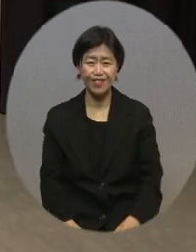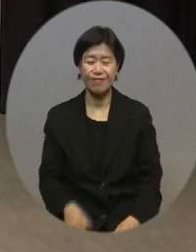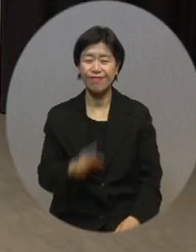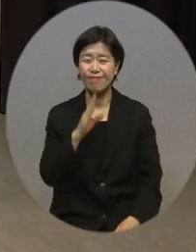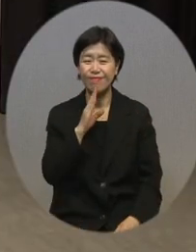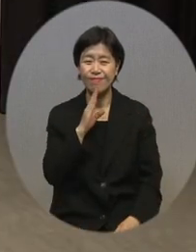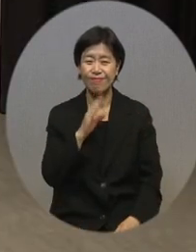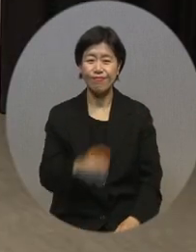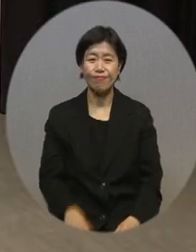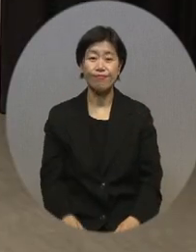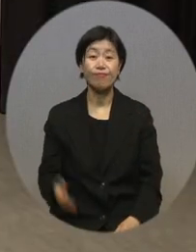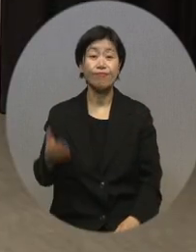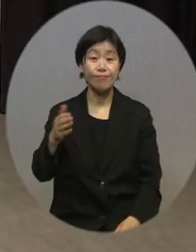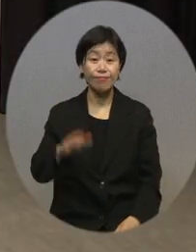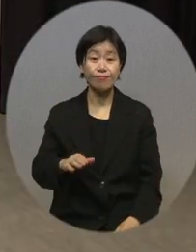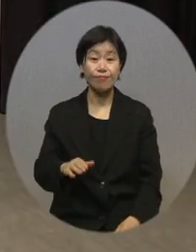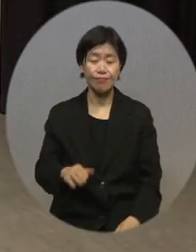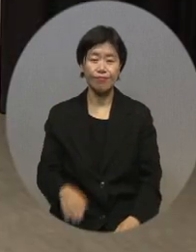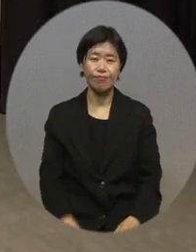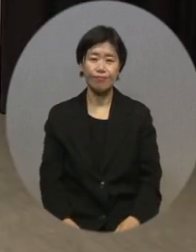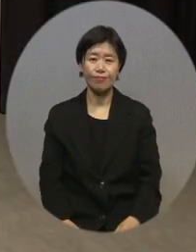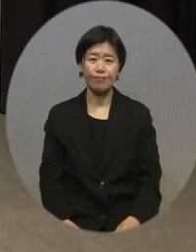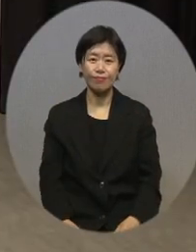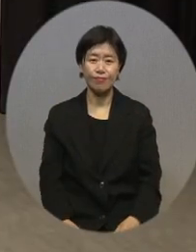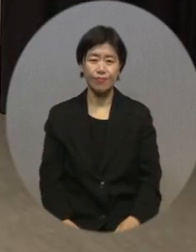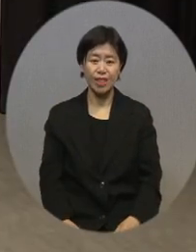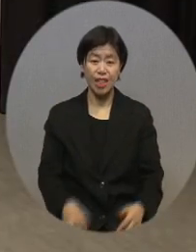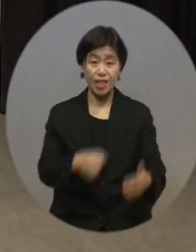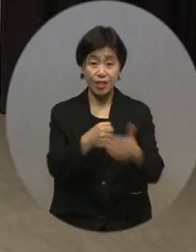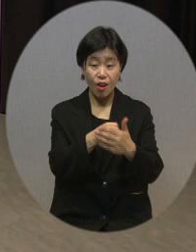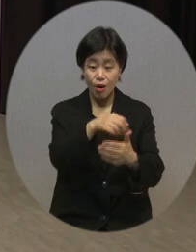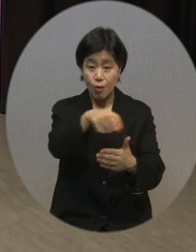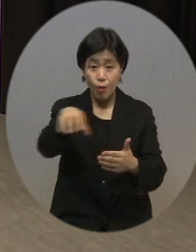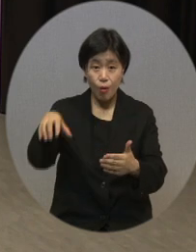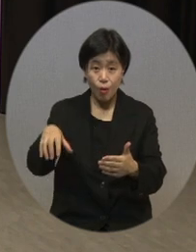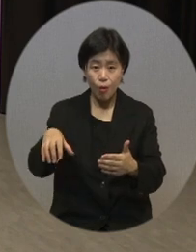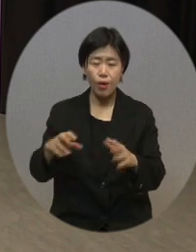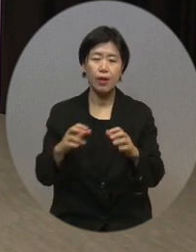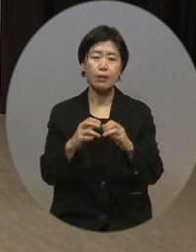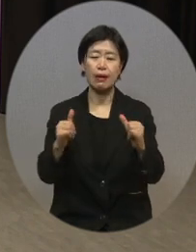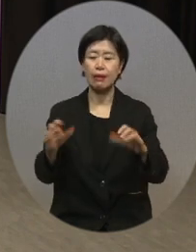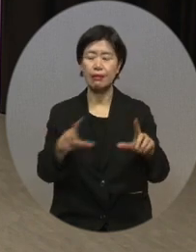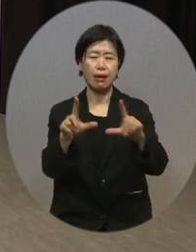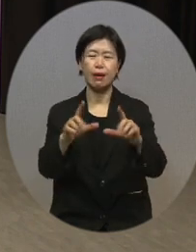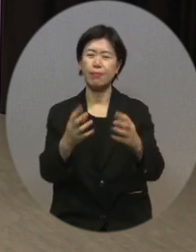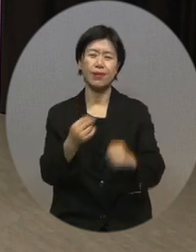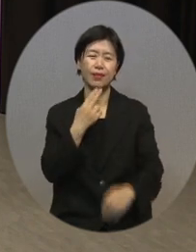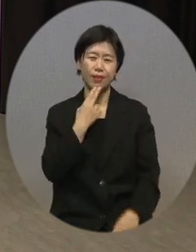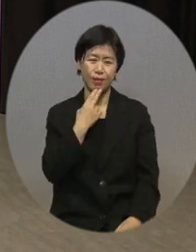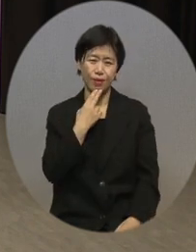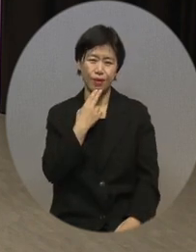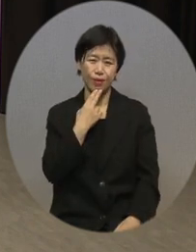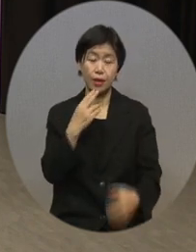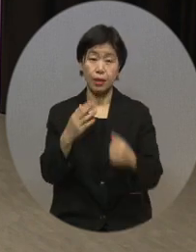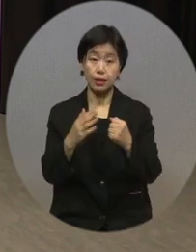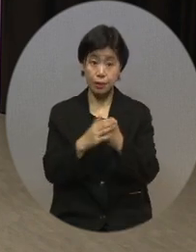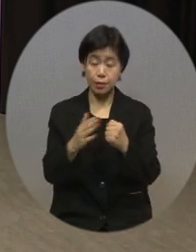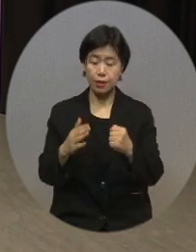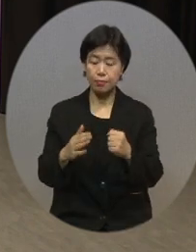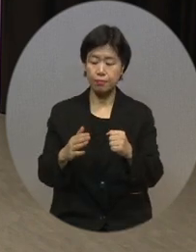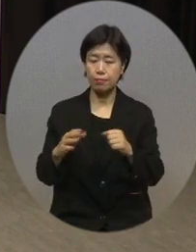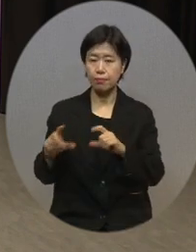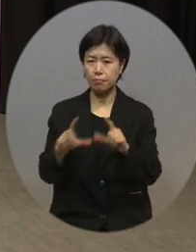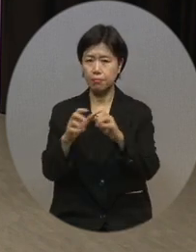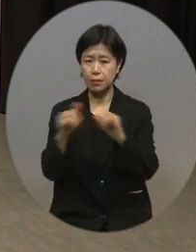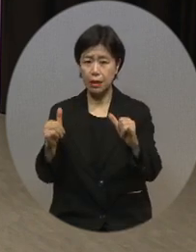그렇습니다. 다행히 이제 거기에 주민들이 많이 살지 않기 때문에 거기는 핵심 상업 지역이기 때문에 주민의 이제 주거 환경을